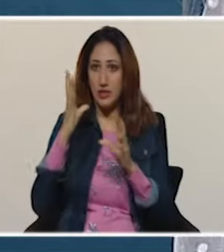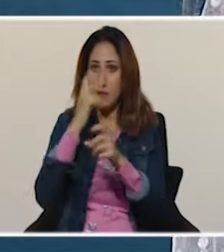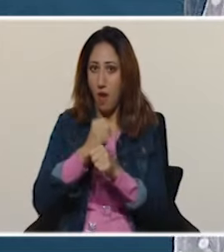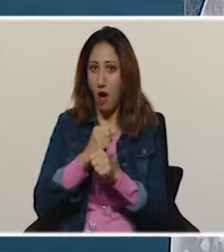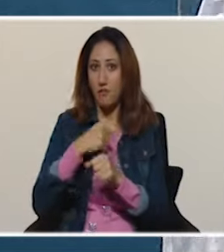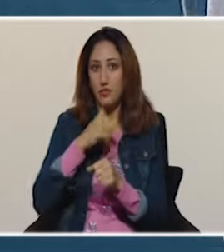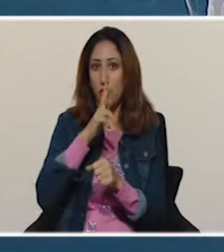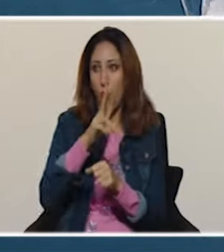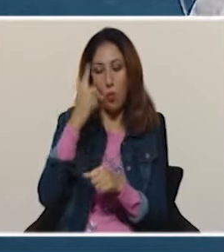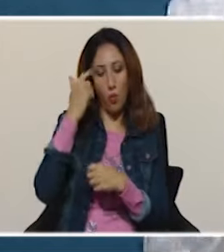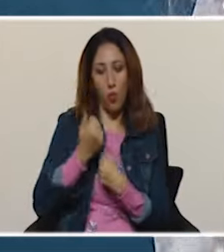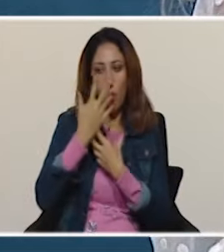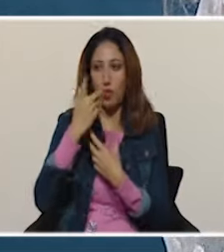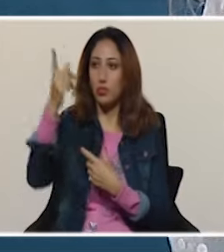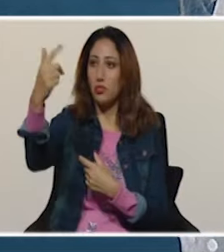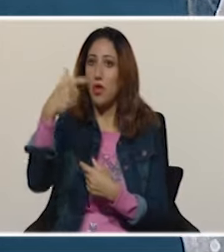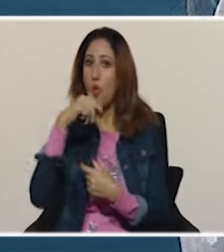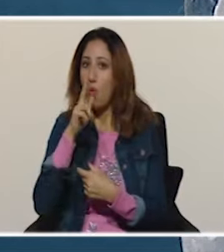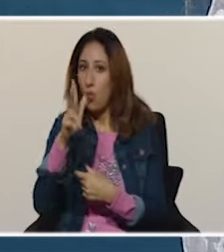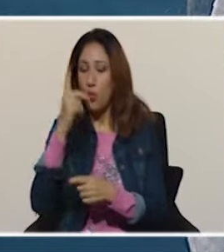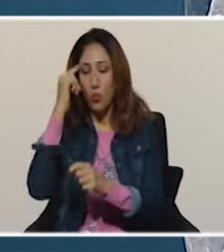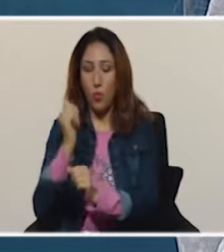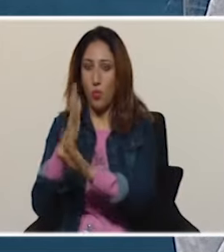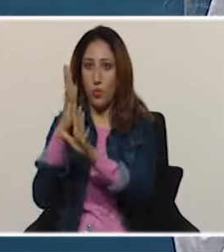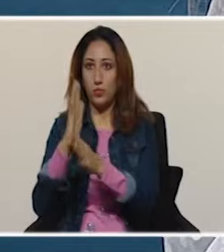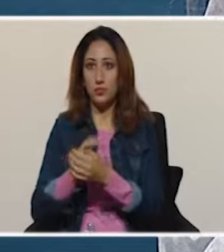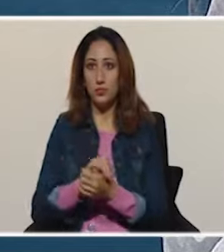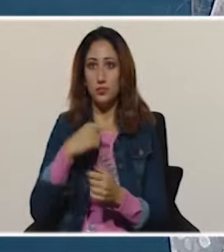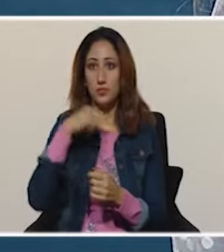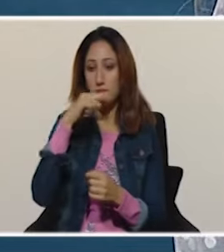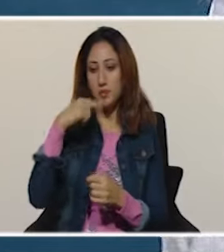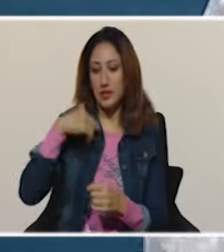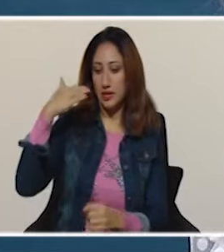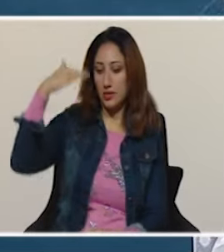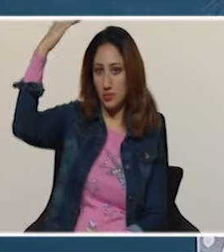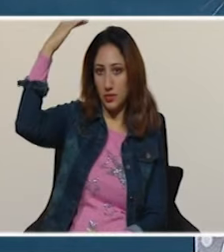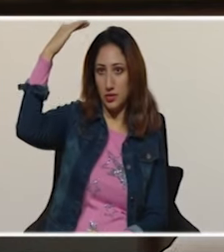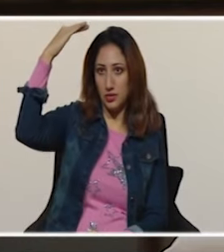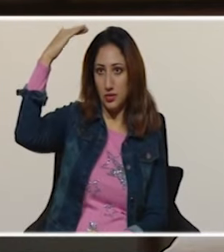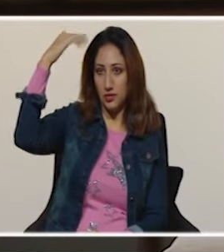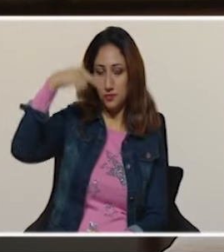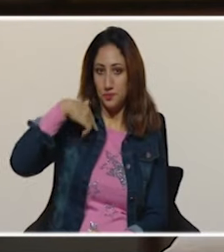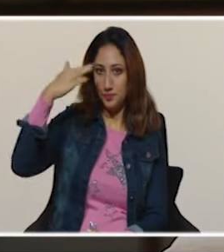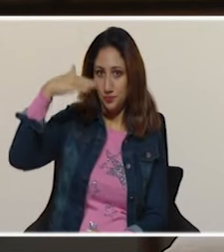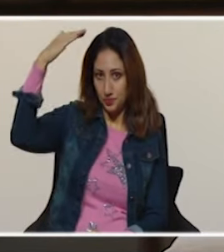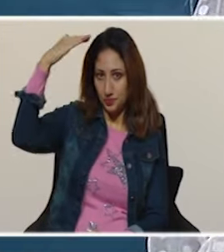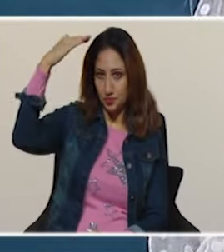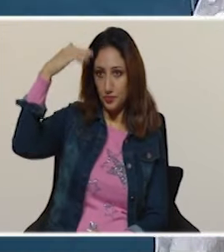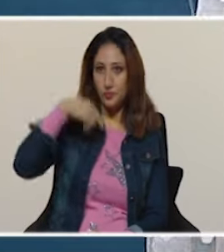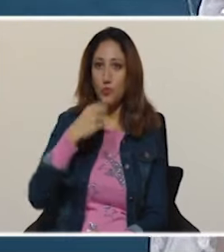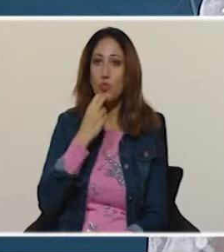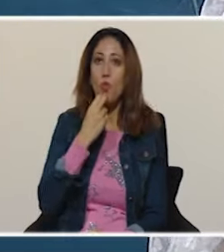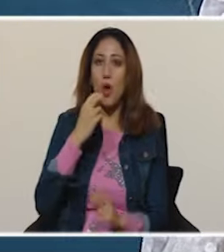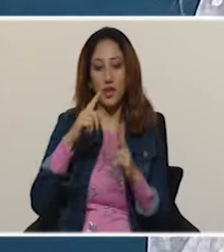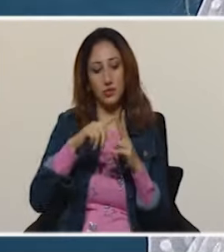رايي بالبيت. انا لانه كنت البنت الكبيره البكر فكان كان عايز راجل. انتوا كم اخ وكم اخت؟ انا وطارق واصغر